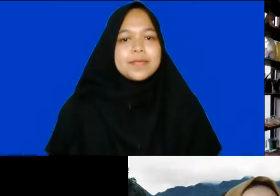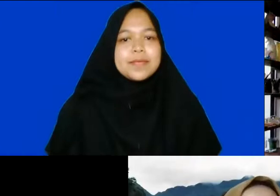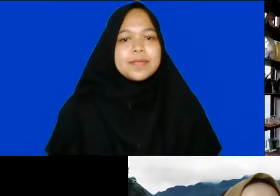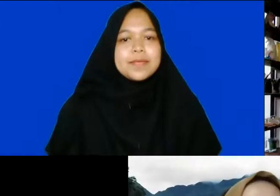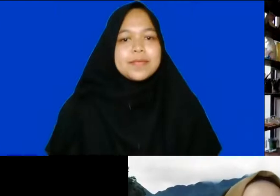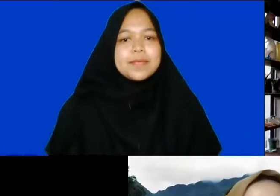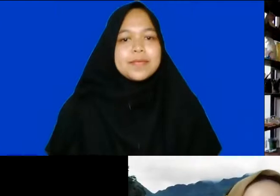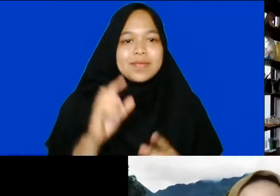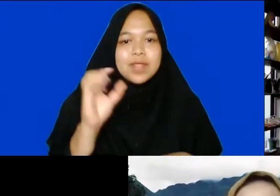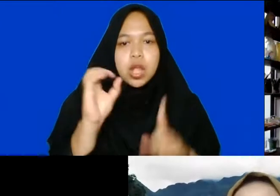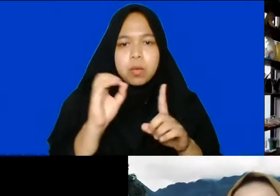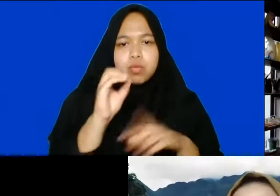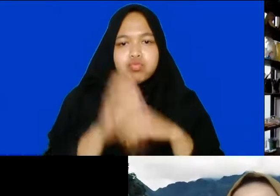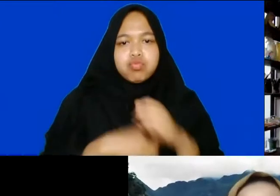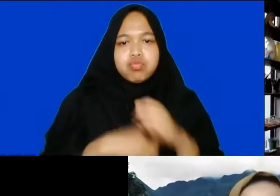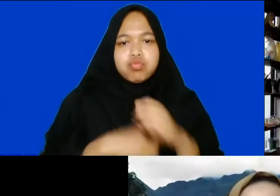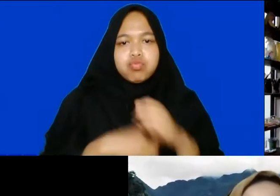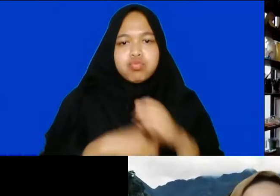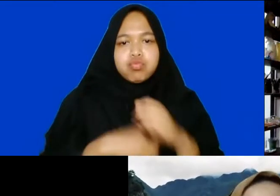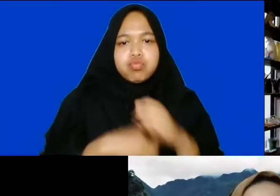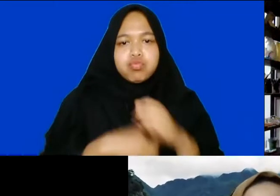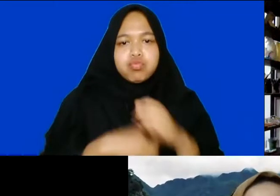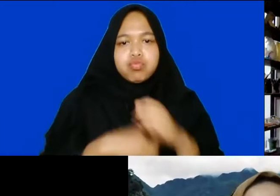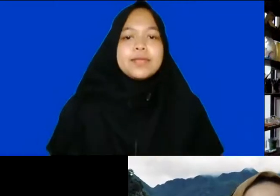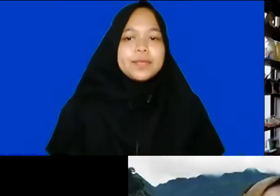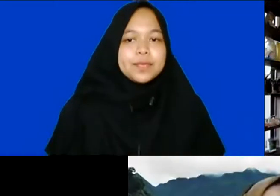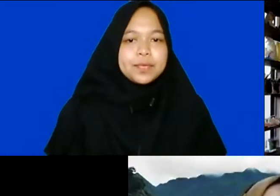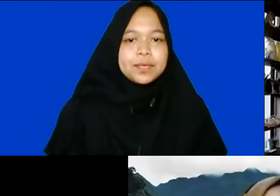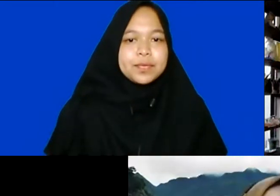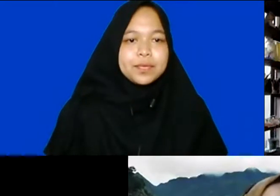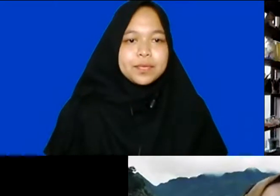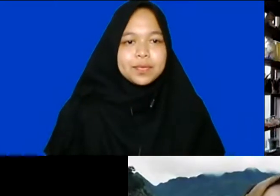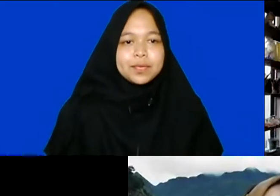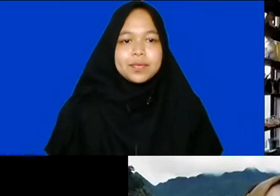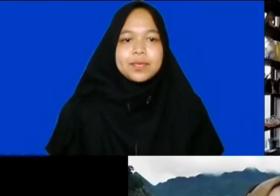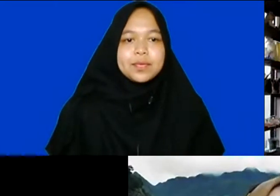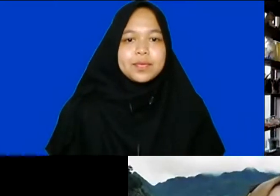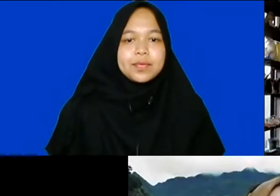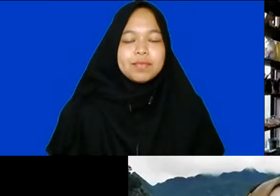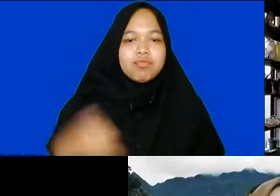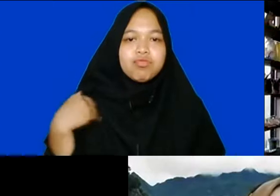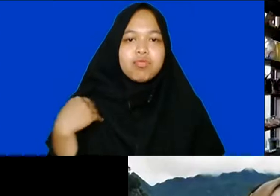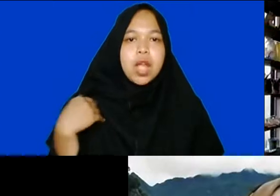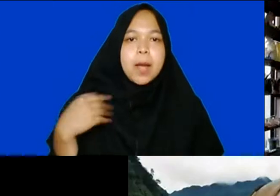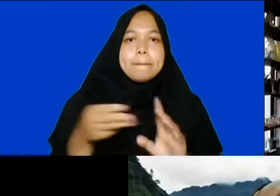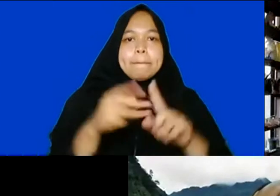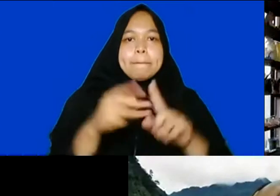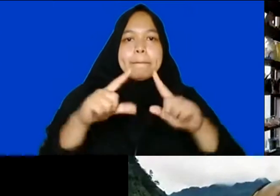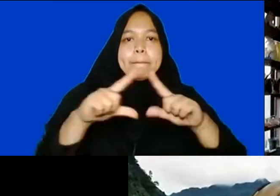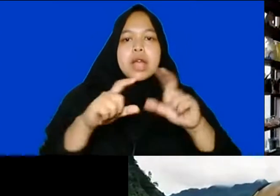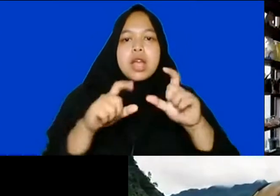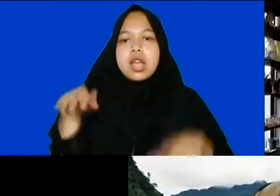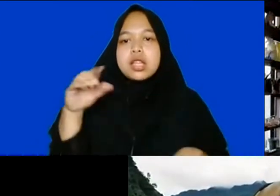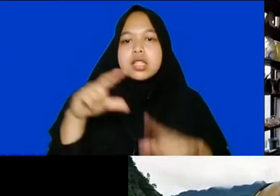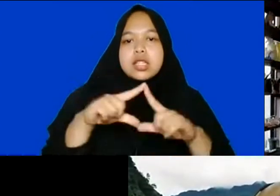banyak dari di pameran segala macam gitu, ada bazar-bazar seni. Nah,